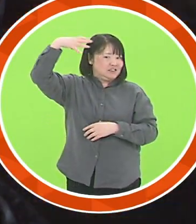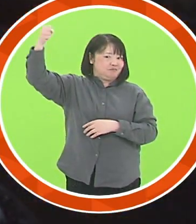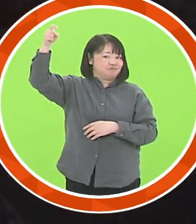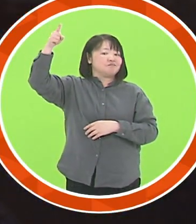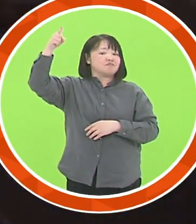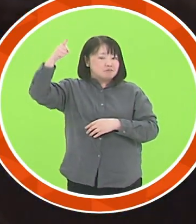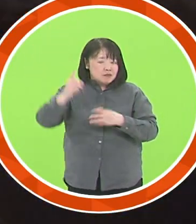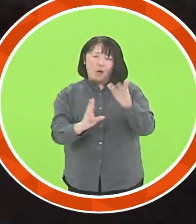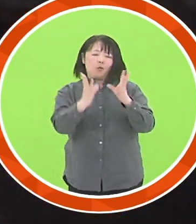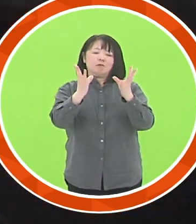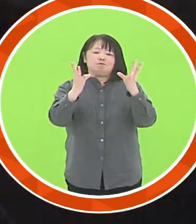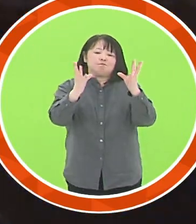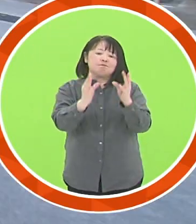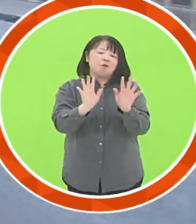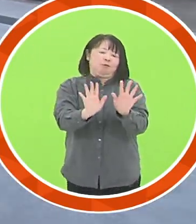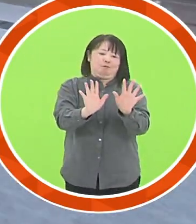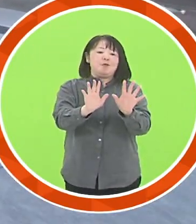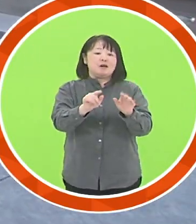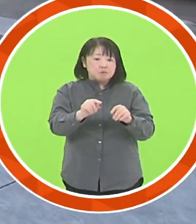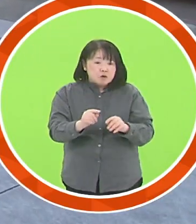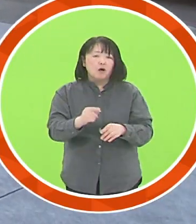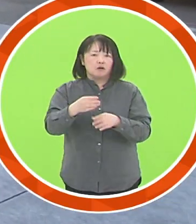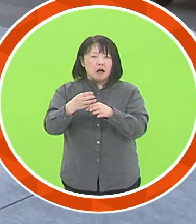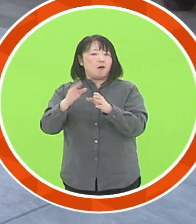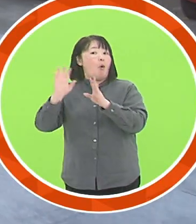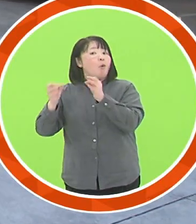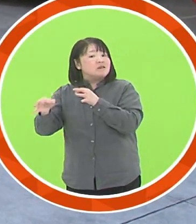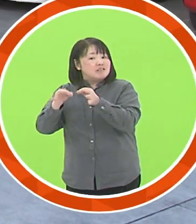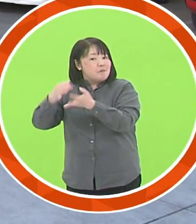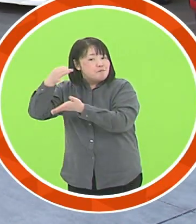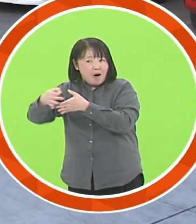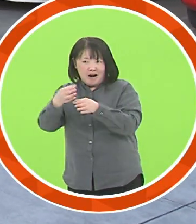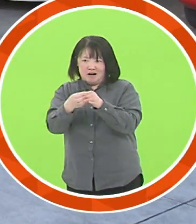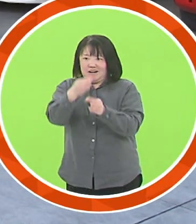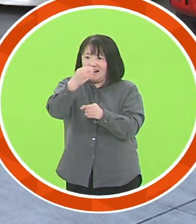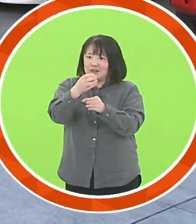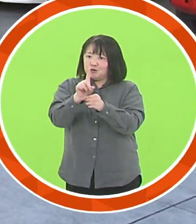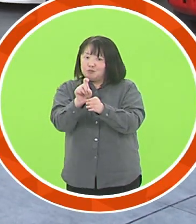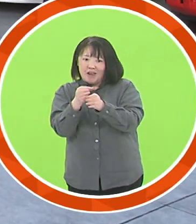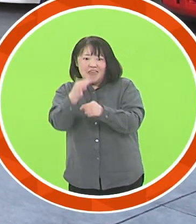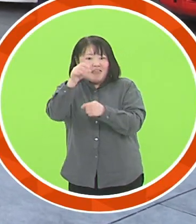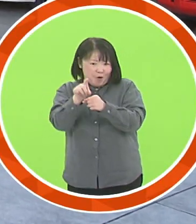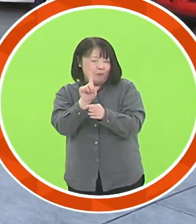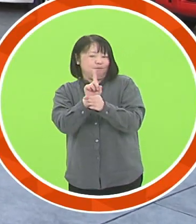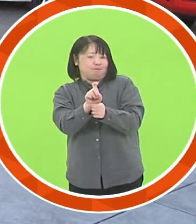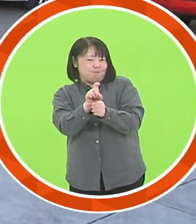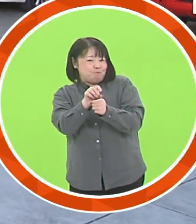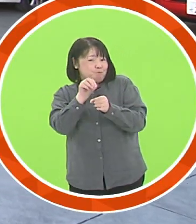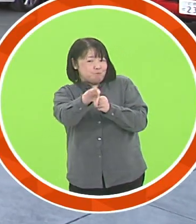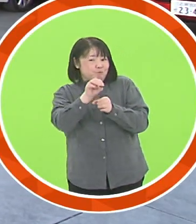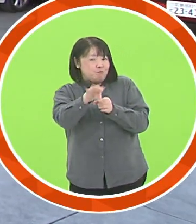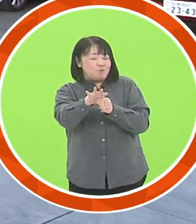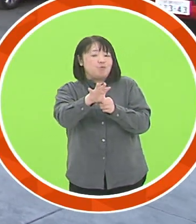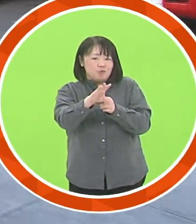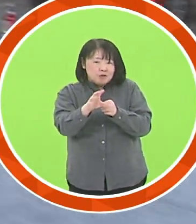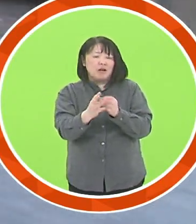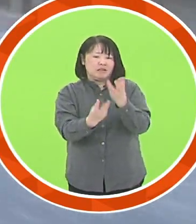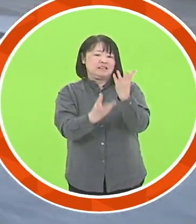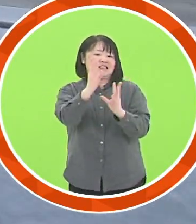なるのを防ぎます。そしてホームセンターなどでも販売しているエアゾール式簡易消火具で消火に当た